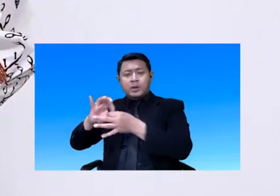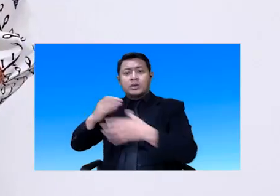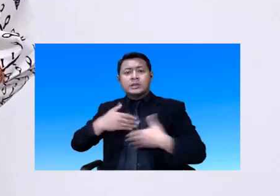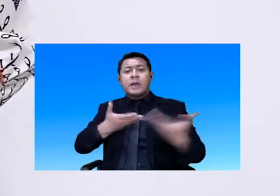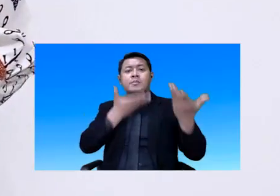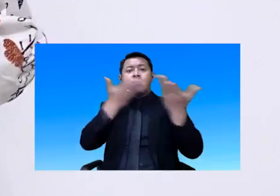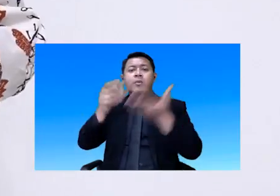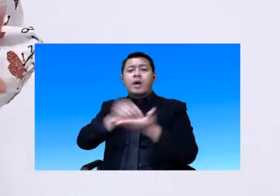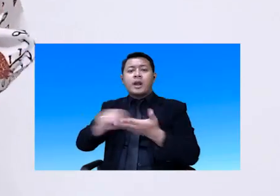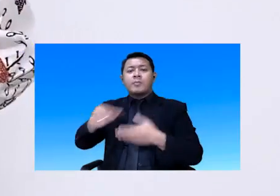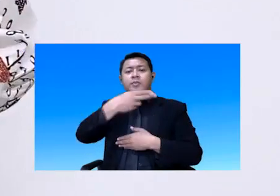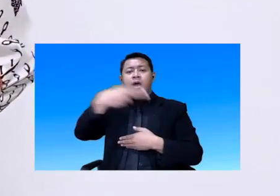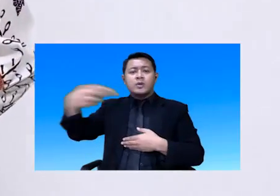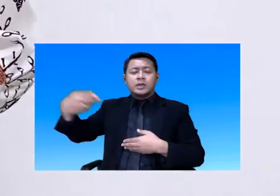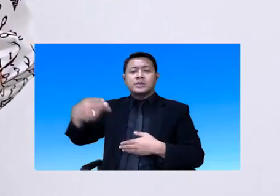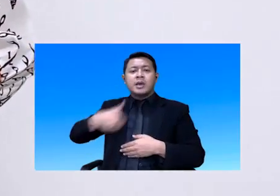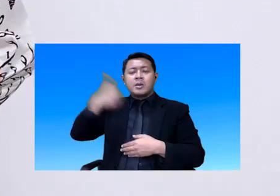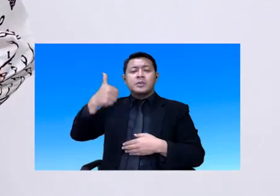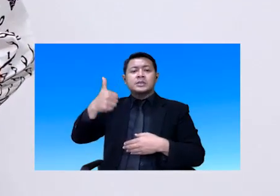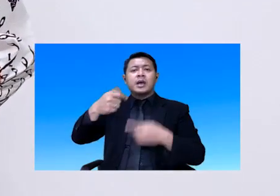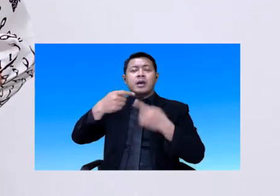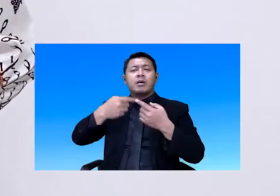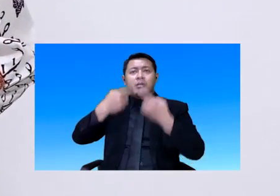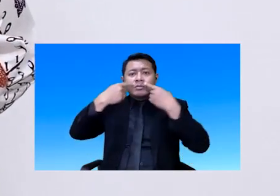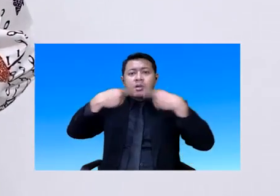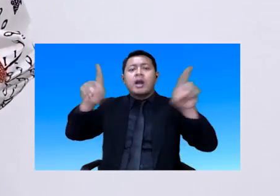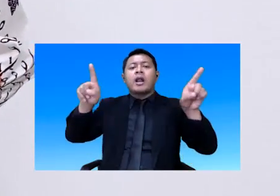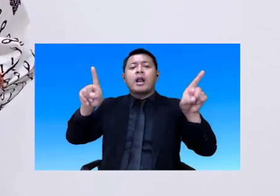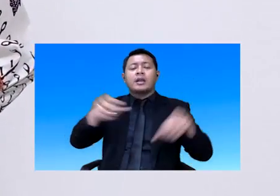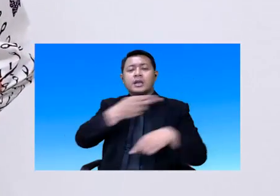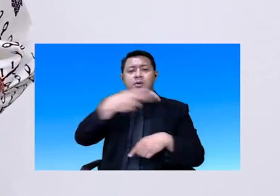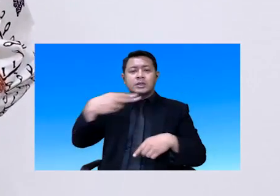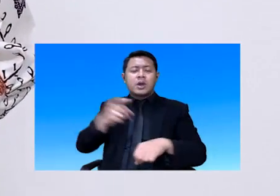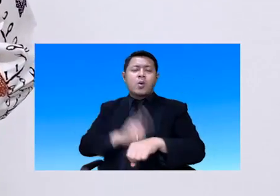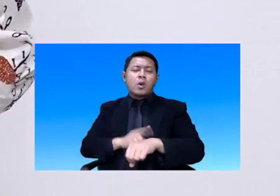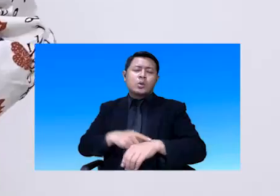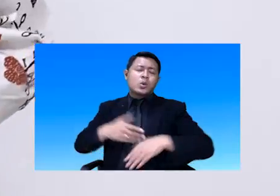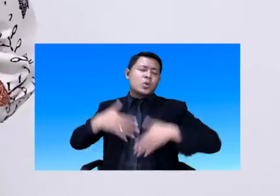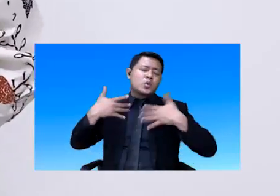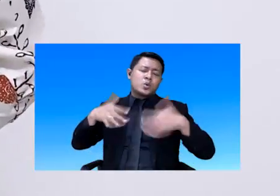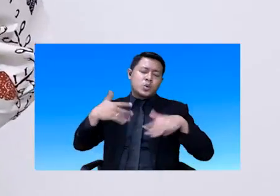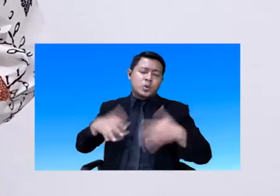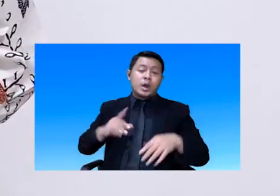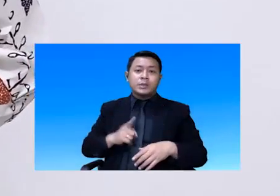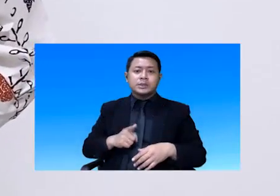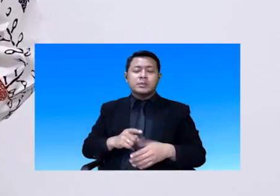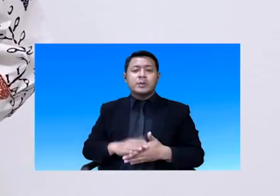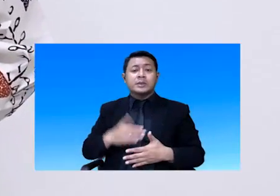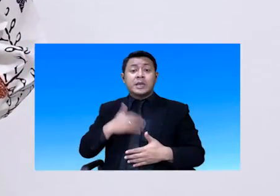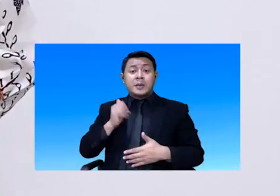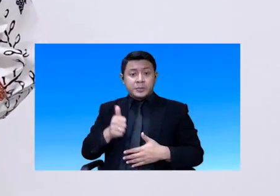nama Indonesia, saya bisa mengharumkan nama Indonesia, dan momen itu merupakan momen yang luar biasa sekali karena saya